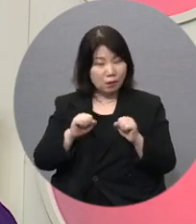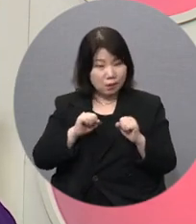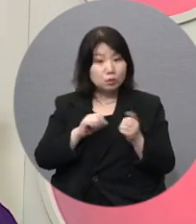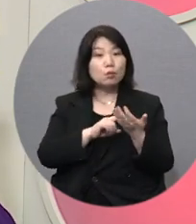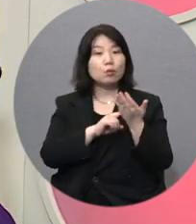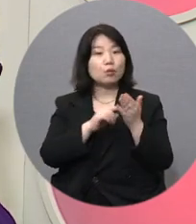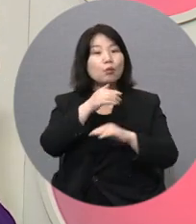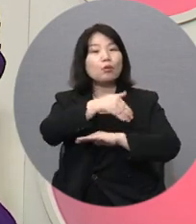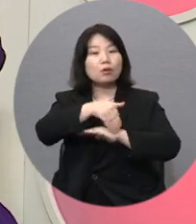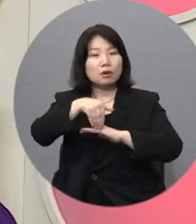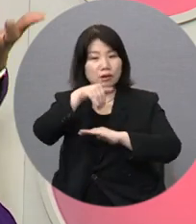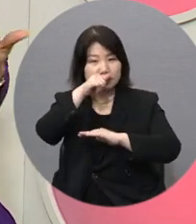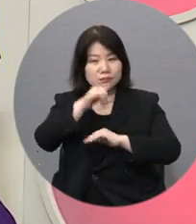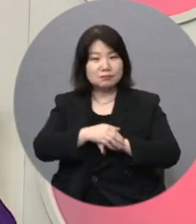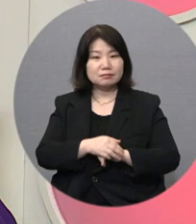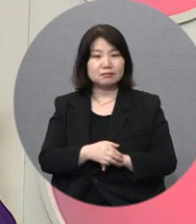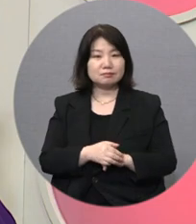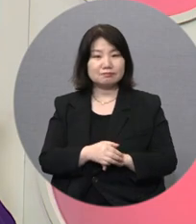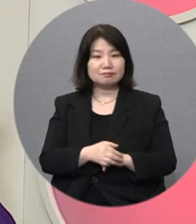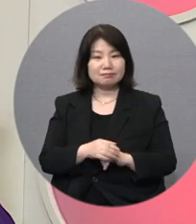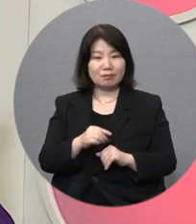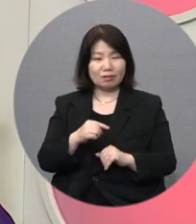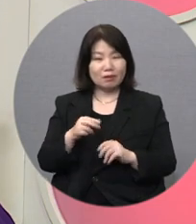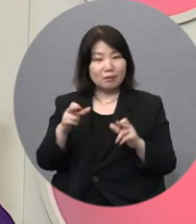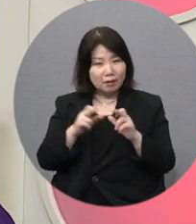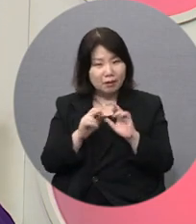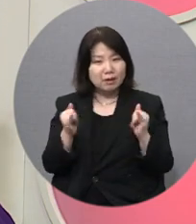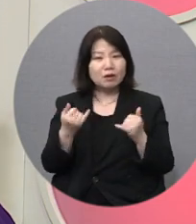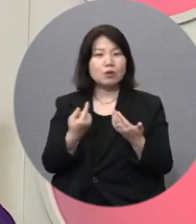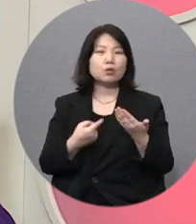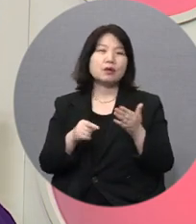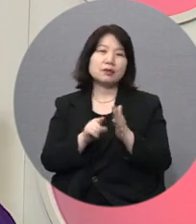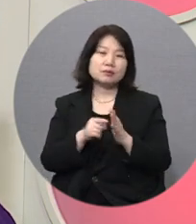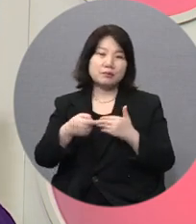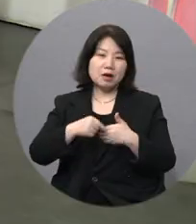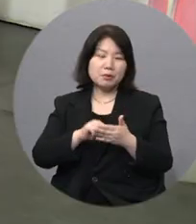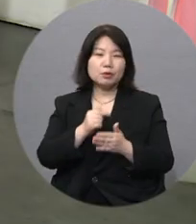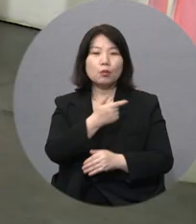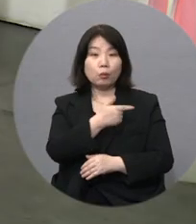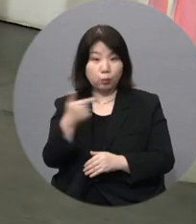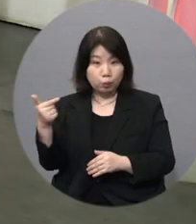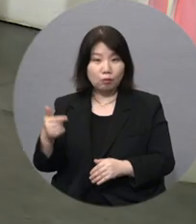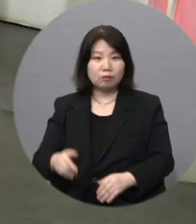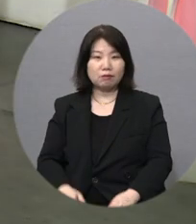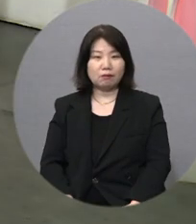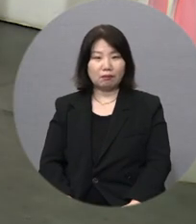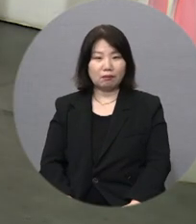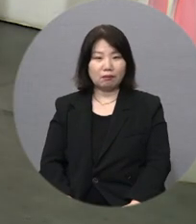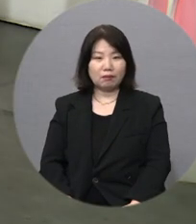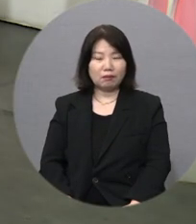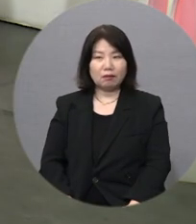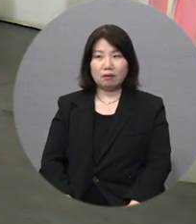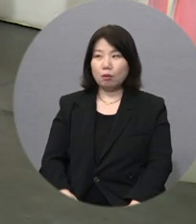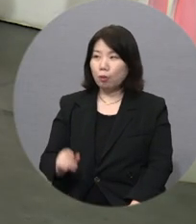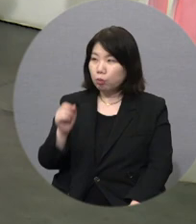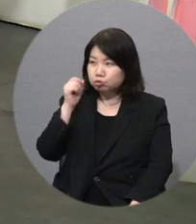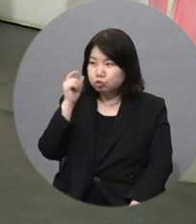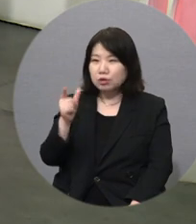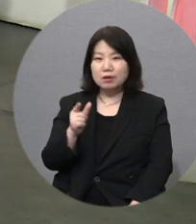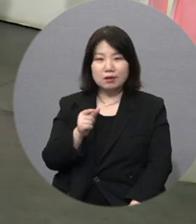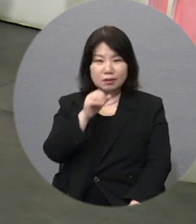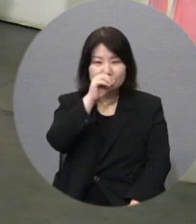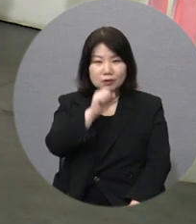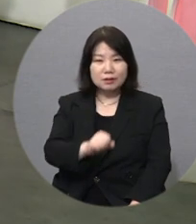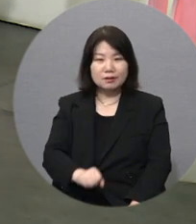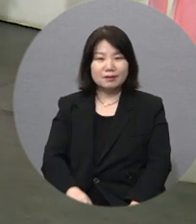여러분들 이렇게 조금 이분들 위하는 마음이 커지는 거 같더라고요음 아우 우 정 저